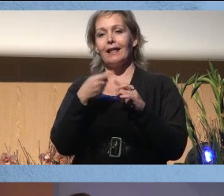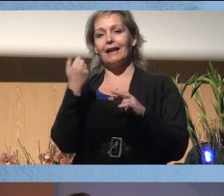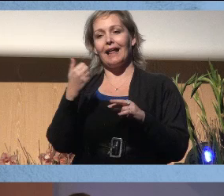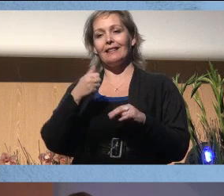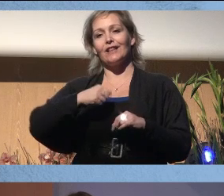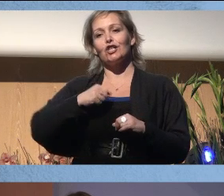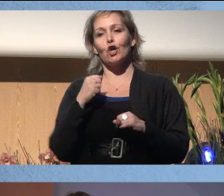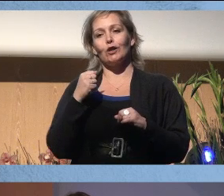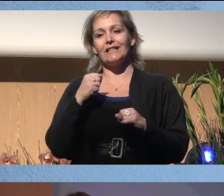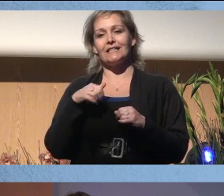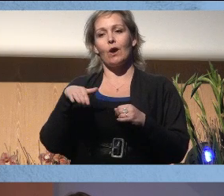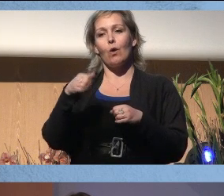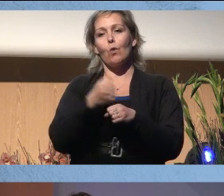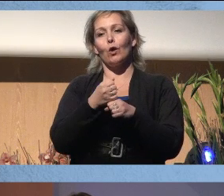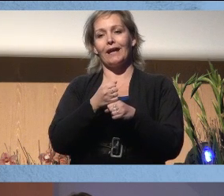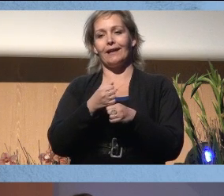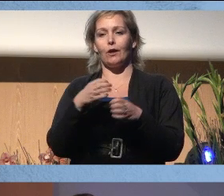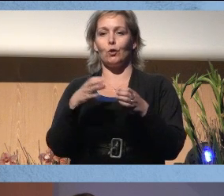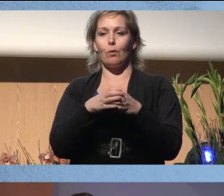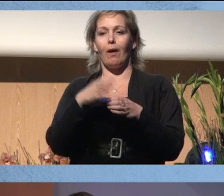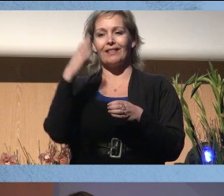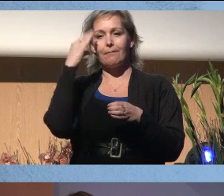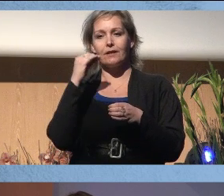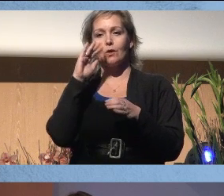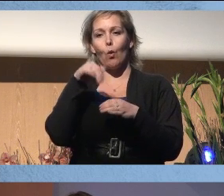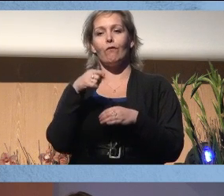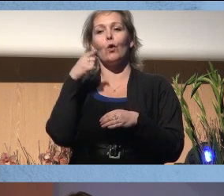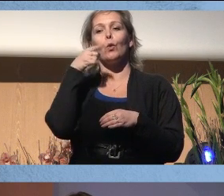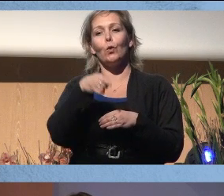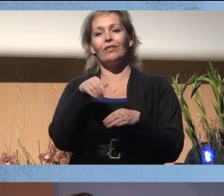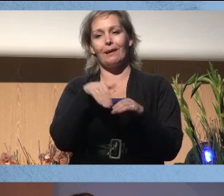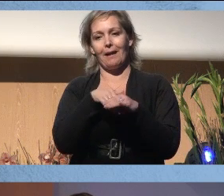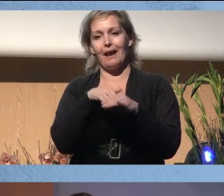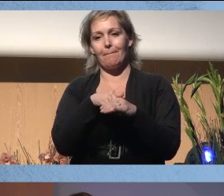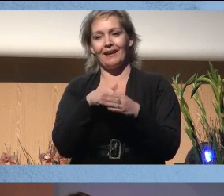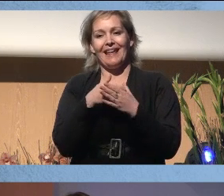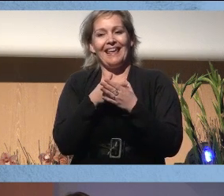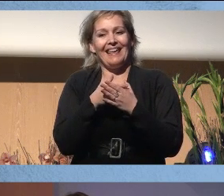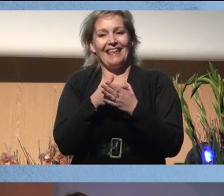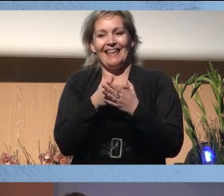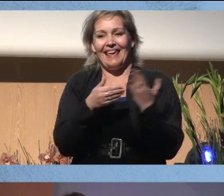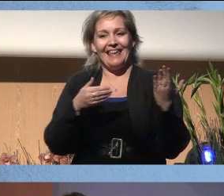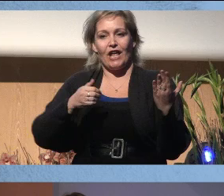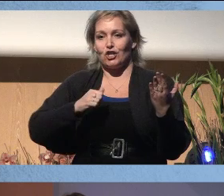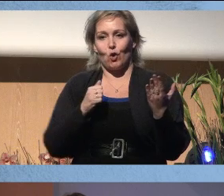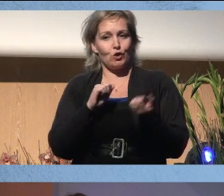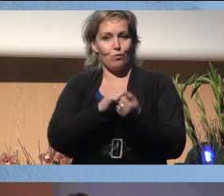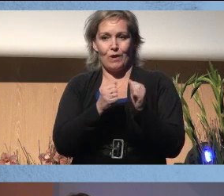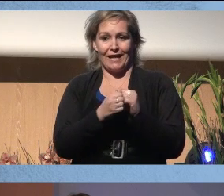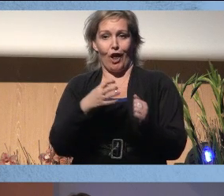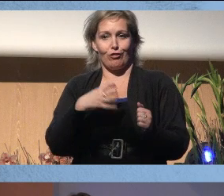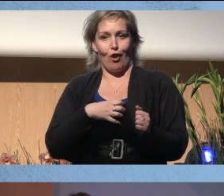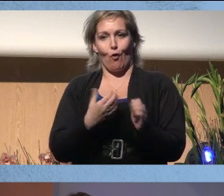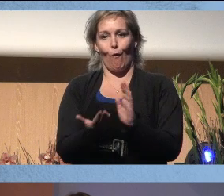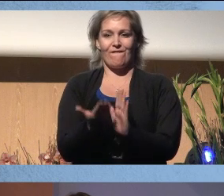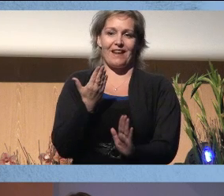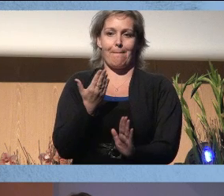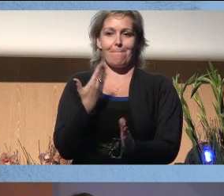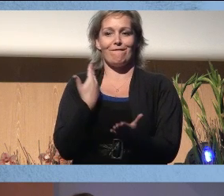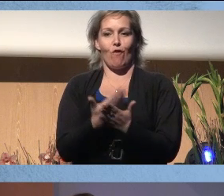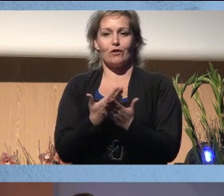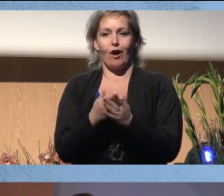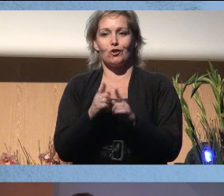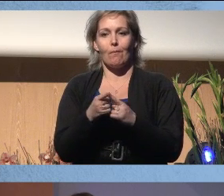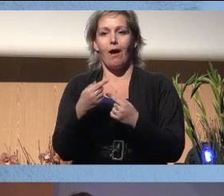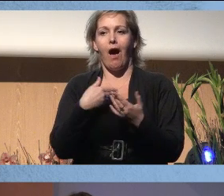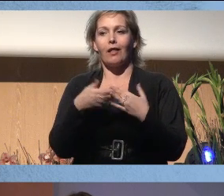The Scottish Working Group of Dementia over 100 medlemmer. Ingen skotsk politiker tør å fremme forslag